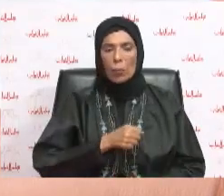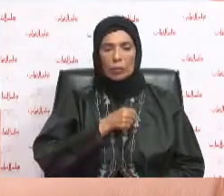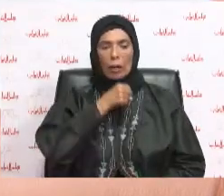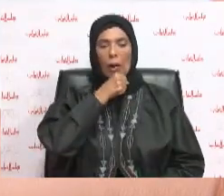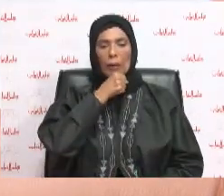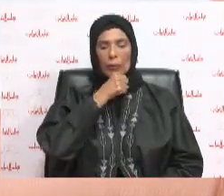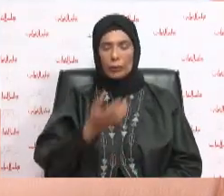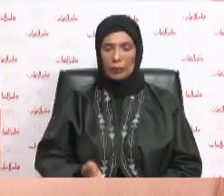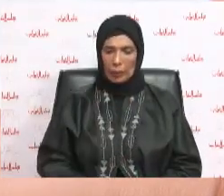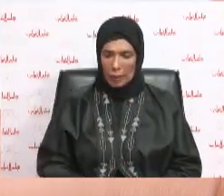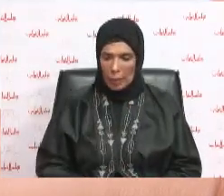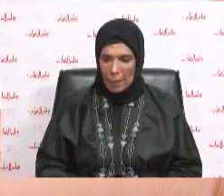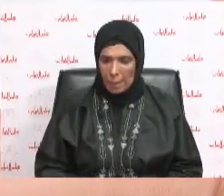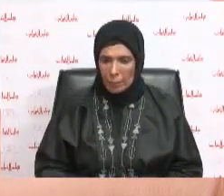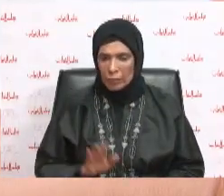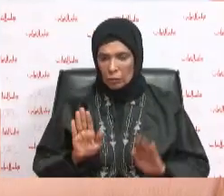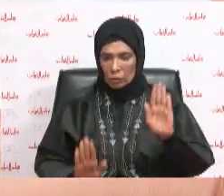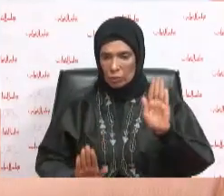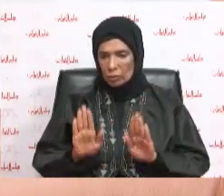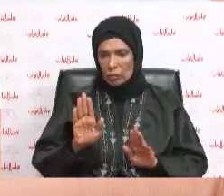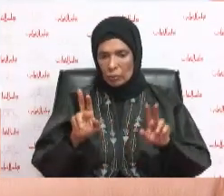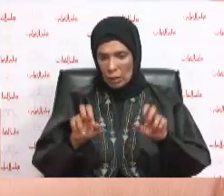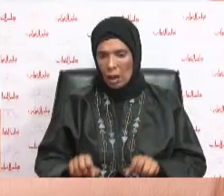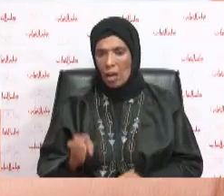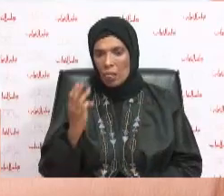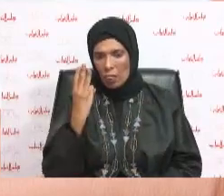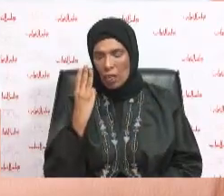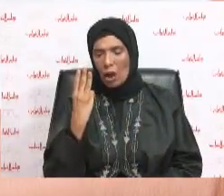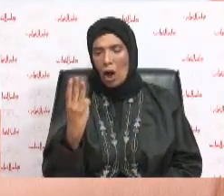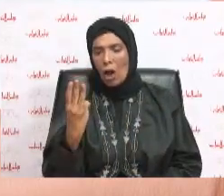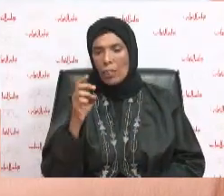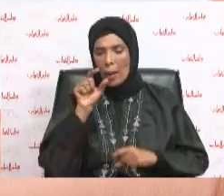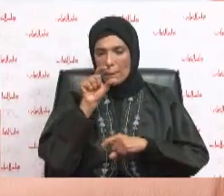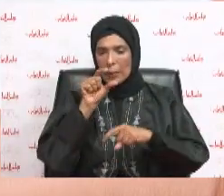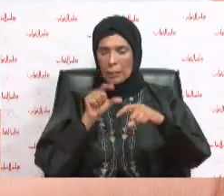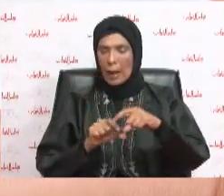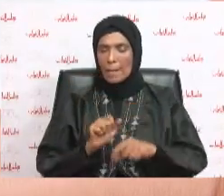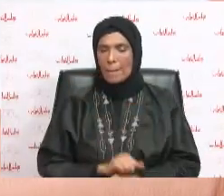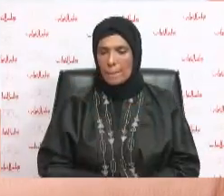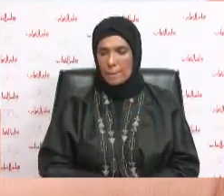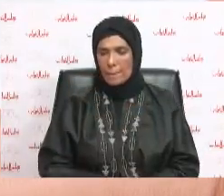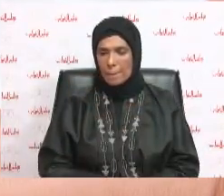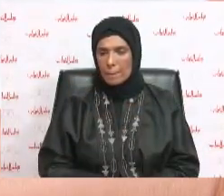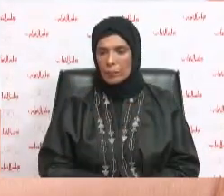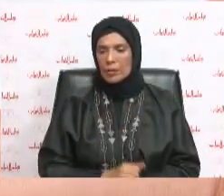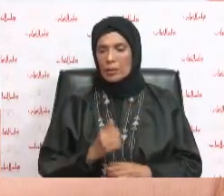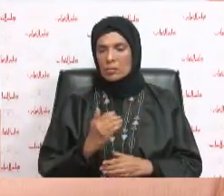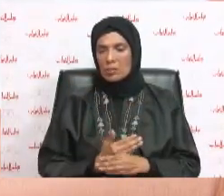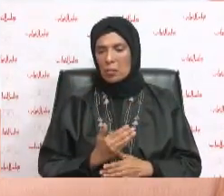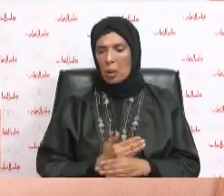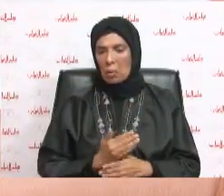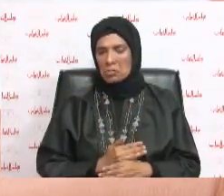في السلطة التشريعية صوتت على توقيف 3% يعني لسد هذه